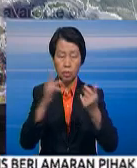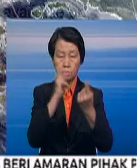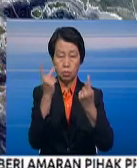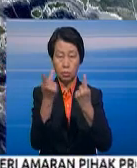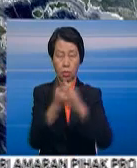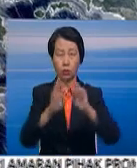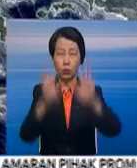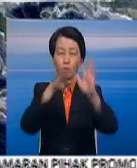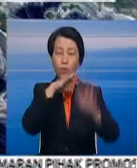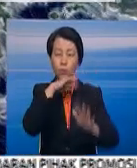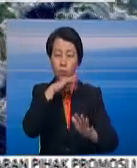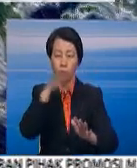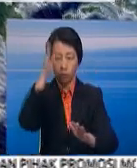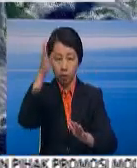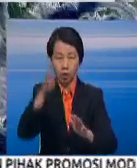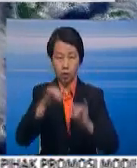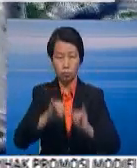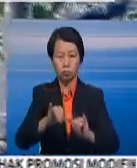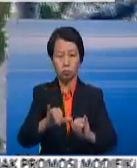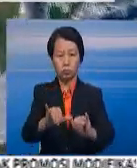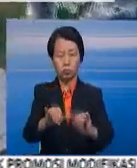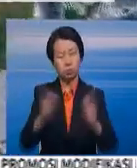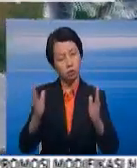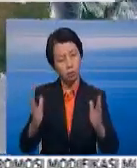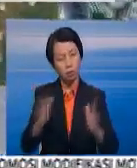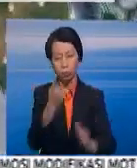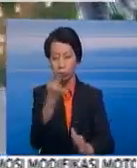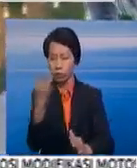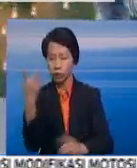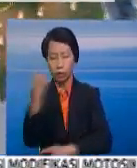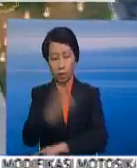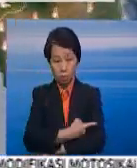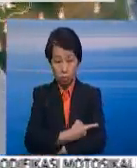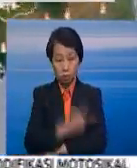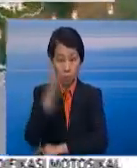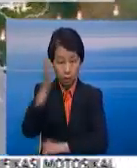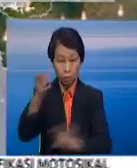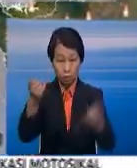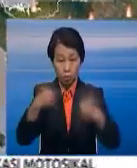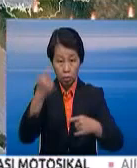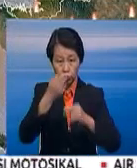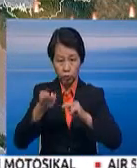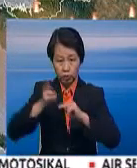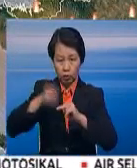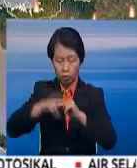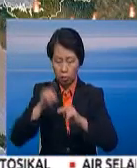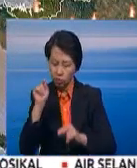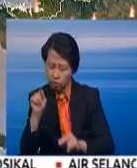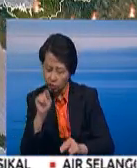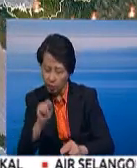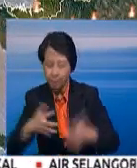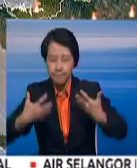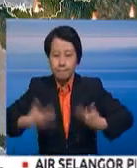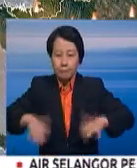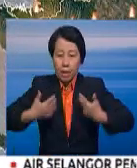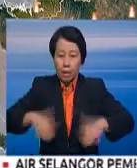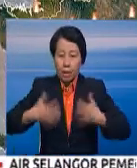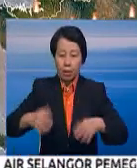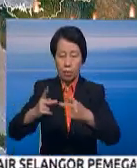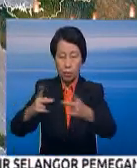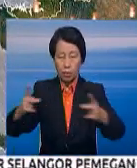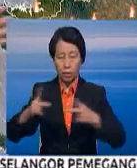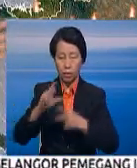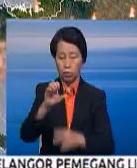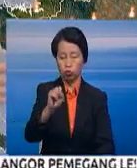yang berjerebu dijangka akan berterusan dalam tempoh beberapa hari akan datang susulan pertambahan titik panas di sekitar wilayah